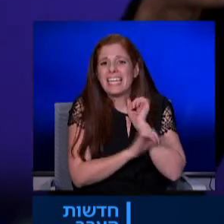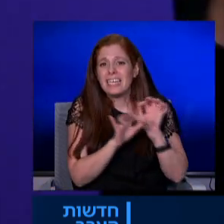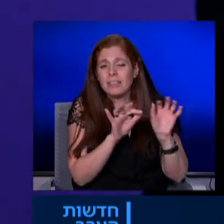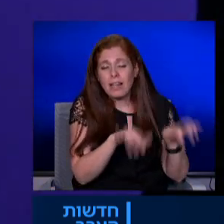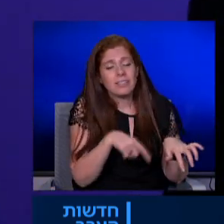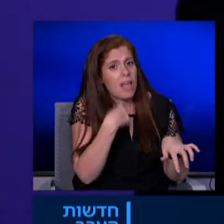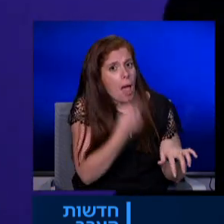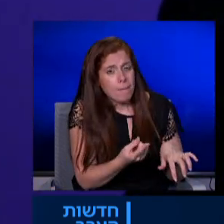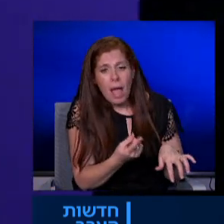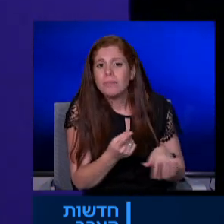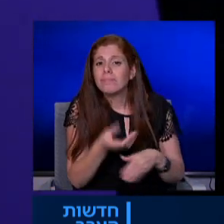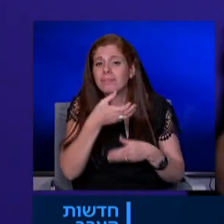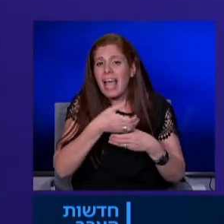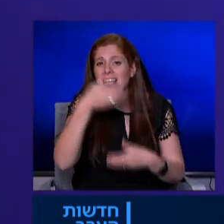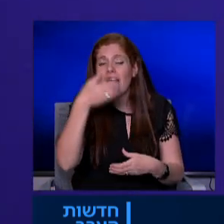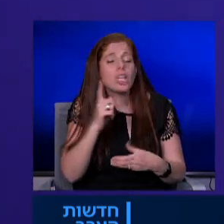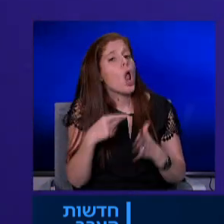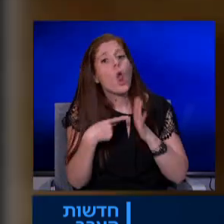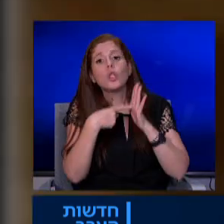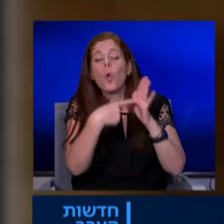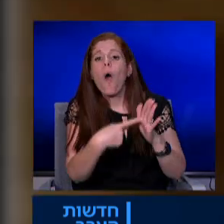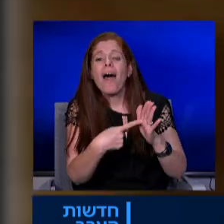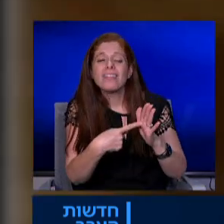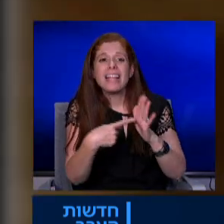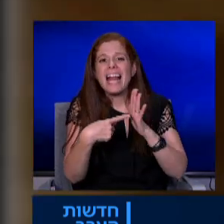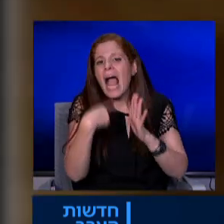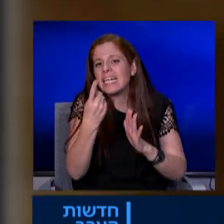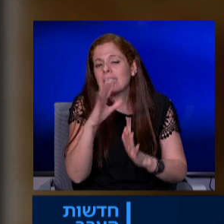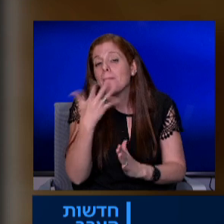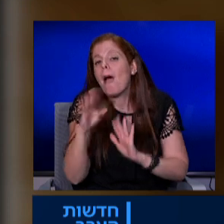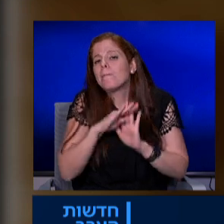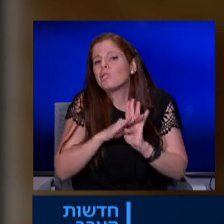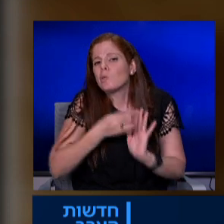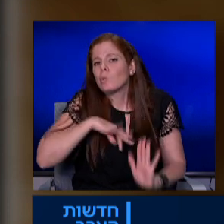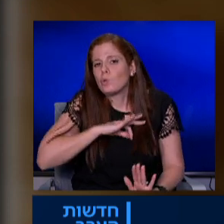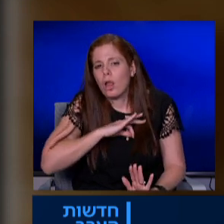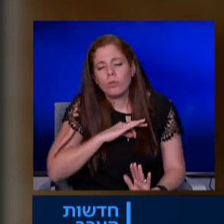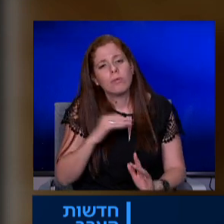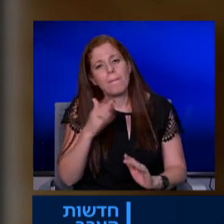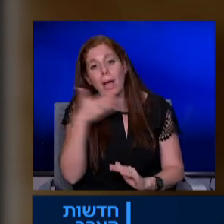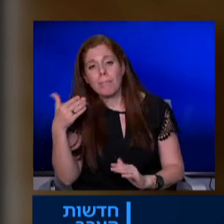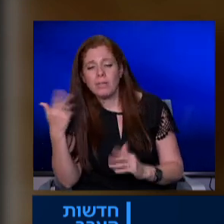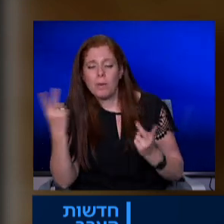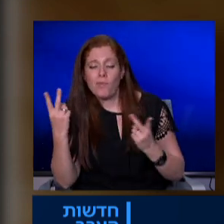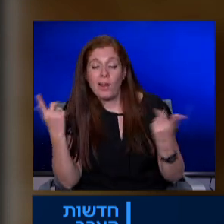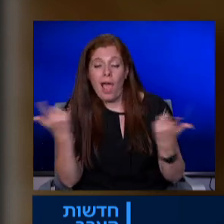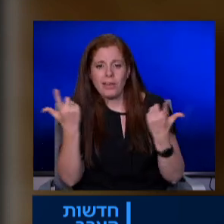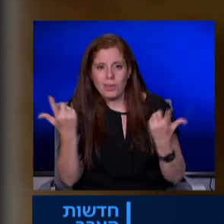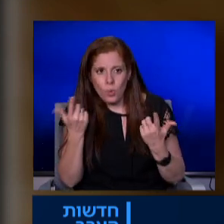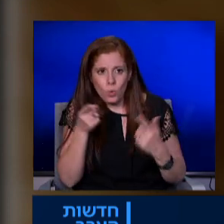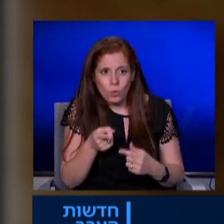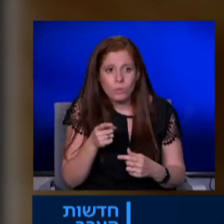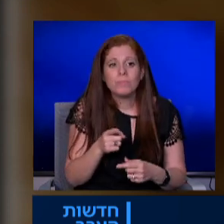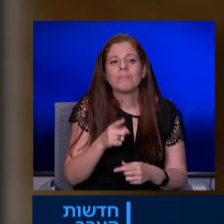היין שהוגש בליל הסדר לא נועד לבטא מדיניות. בימין כמובן חגגו. השגריר לשעבר דיוויד פרידמן